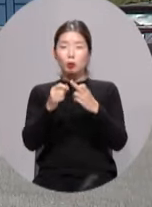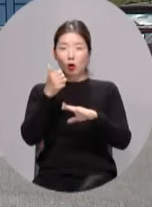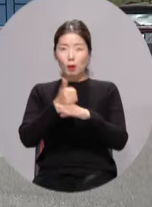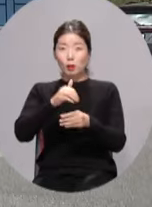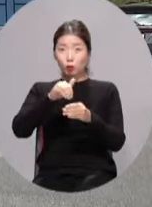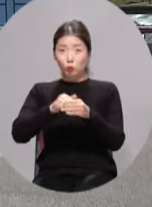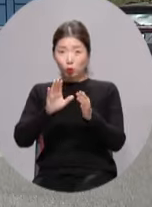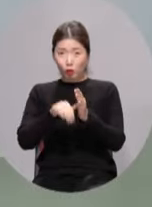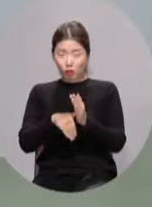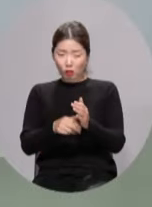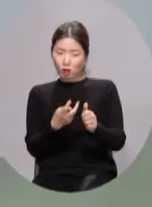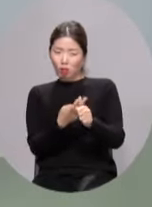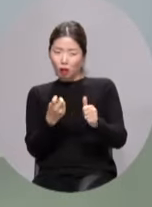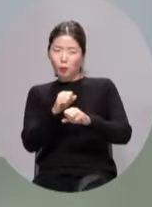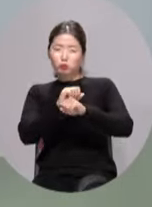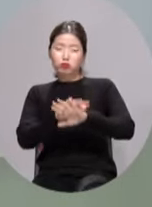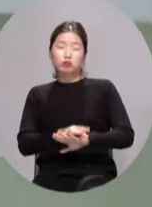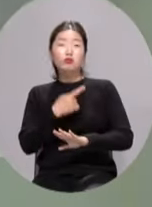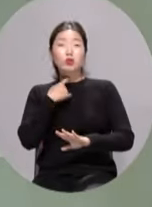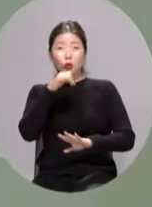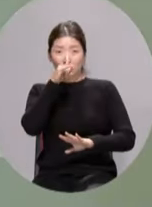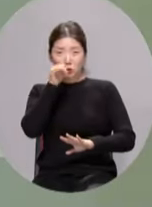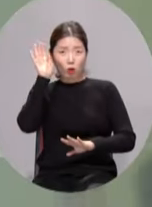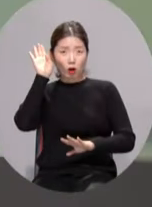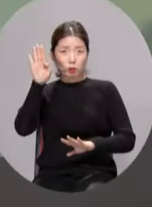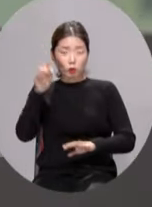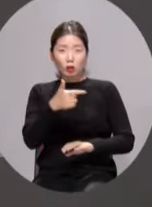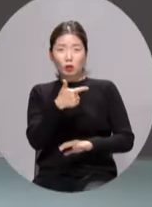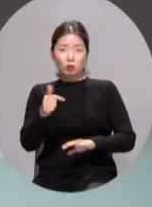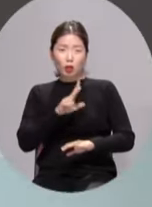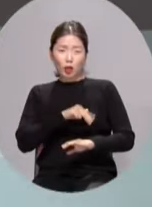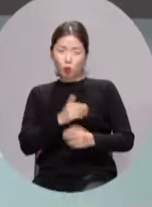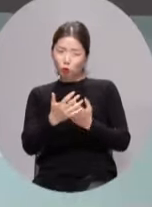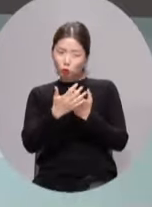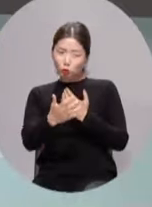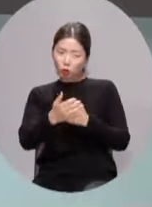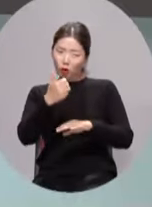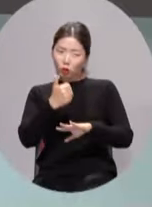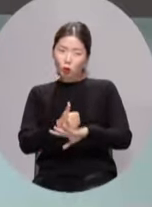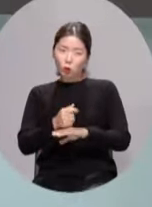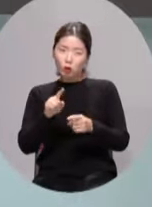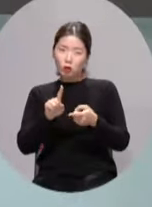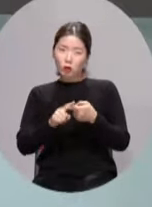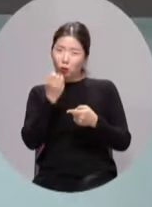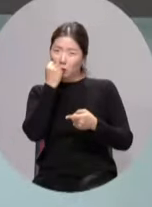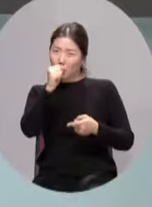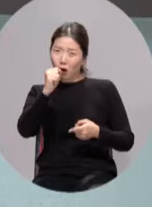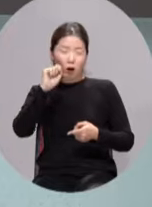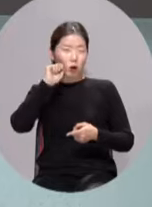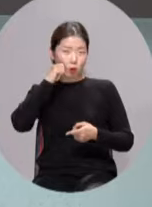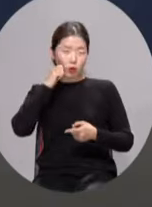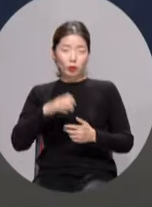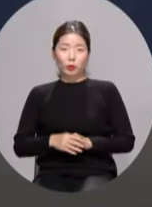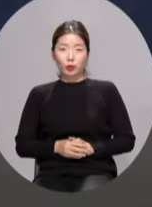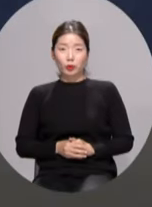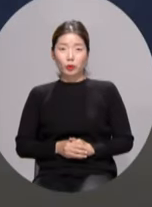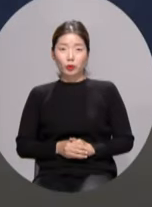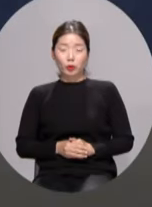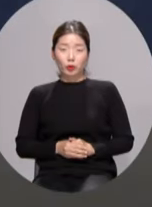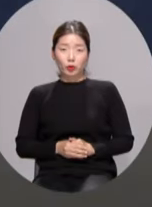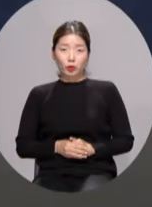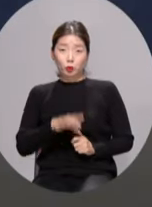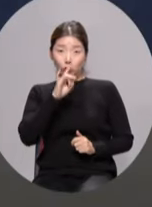총투표 탄핵이 무산된 바 있어 앞으로 있을 대의원 총의 결과를 장담할 수만은 없는 것이 현실입니다